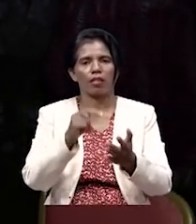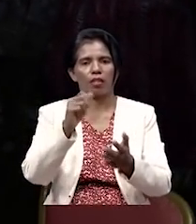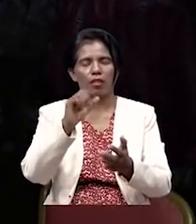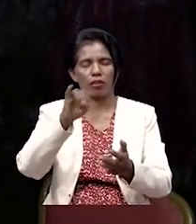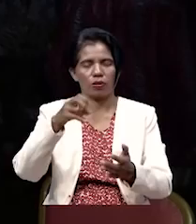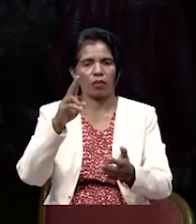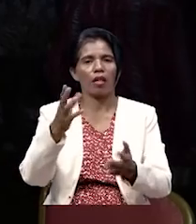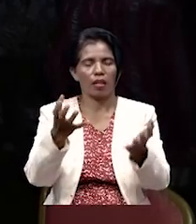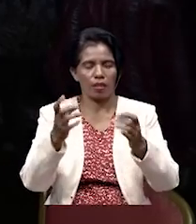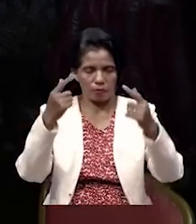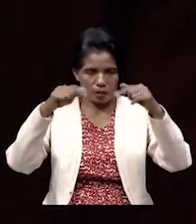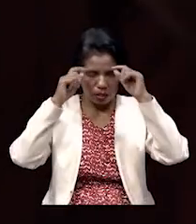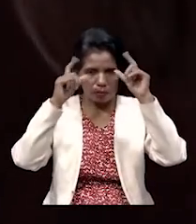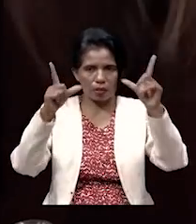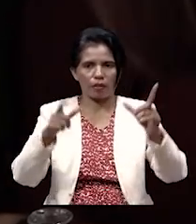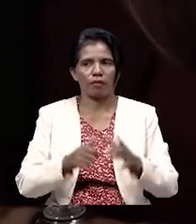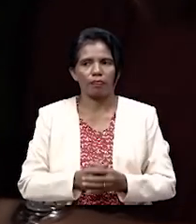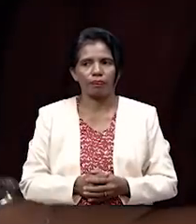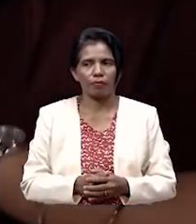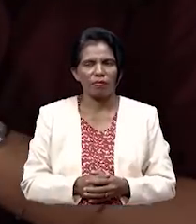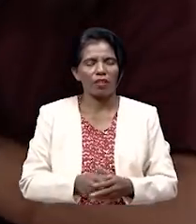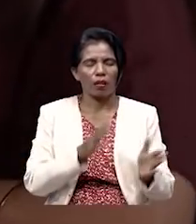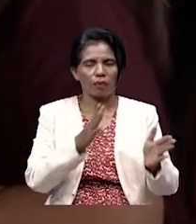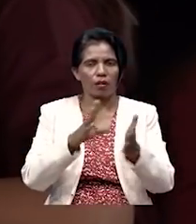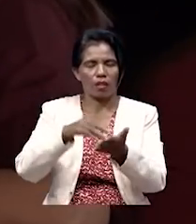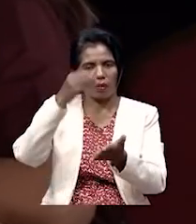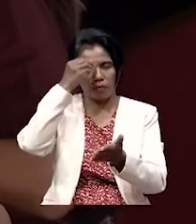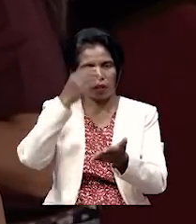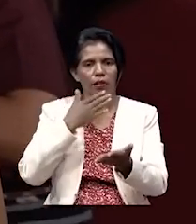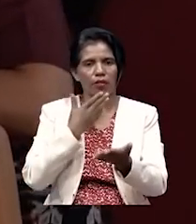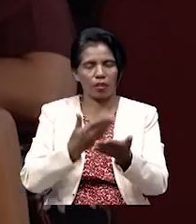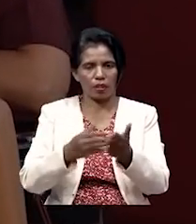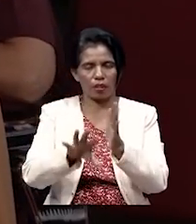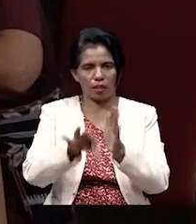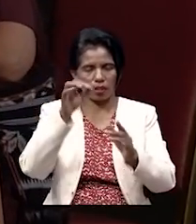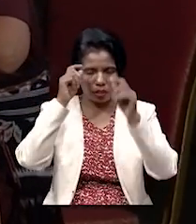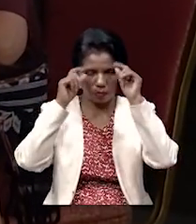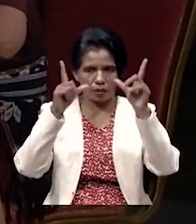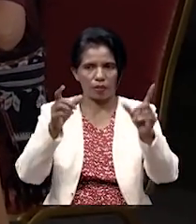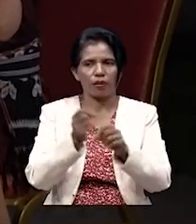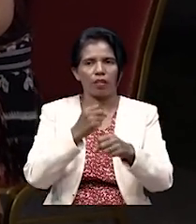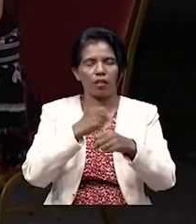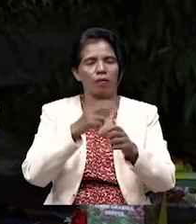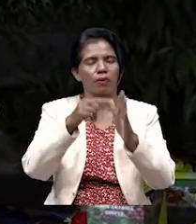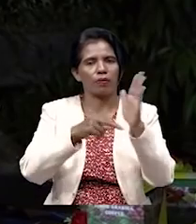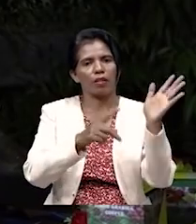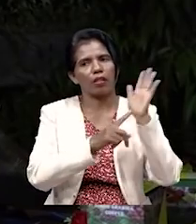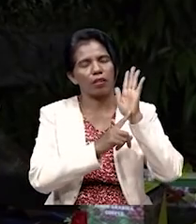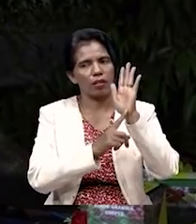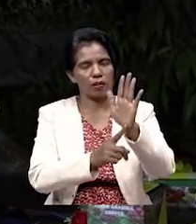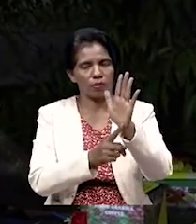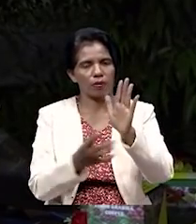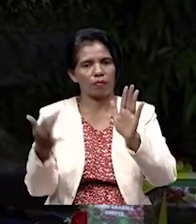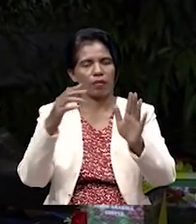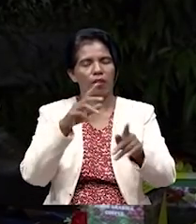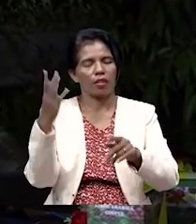kmai Timor-Leste. Najwa espera katak, processo aprendizagem ne benihetan e Timor-Leste ne, se halo ba notícia uri atudo bahare na in Sira